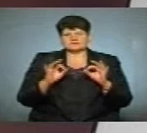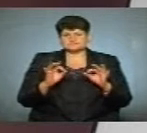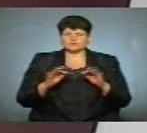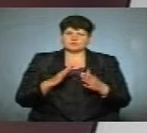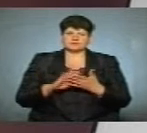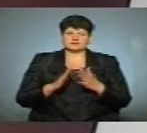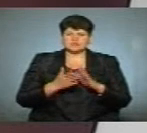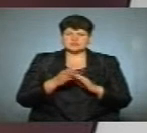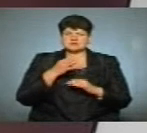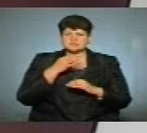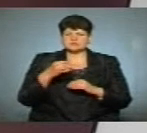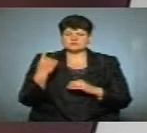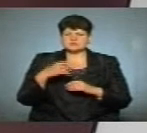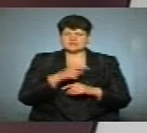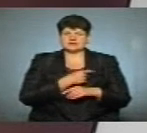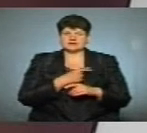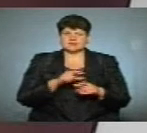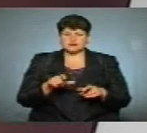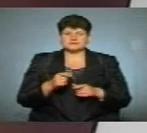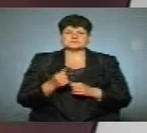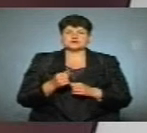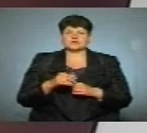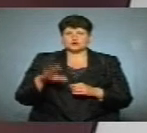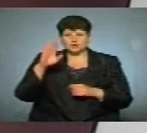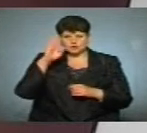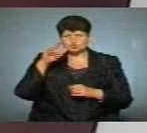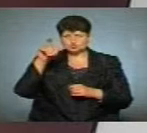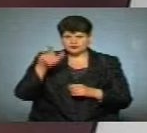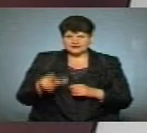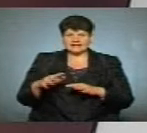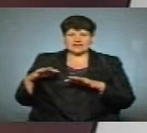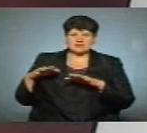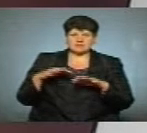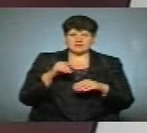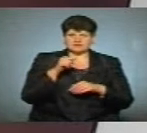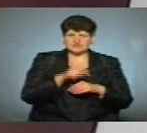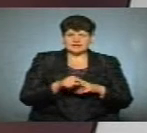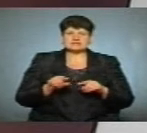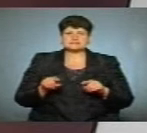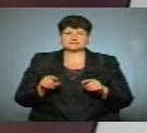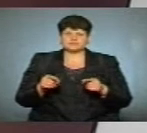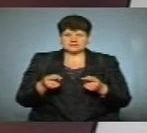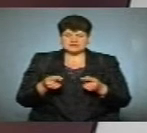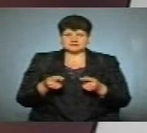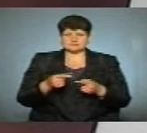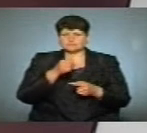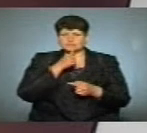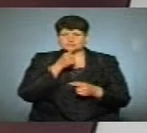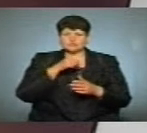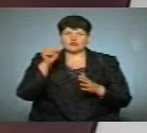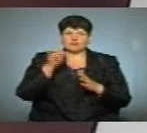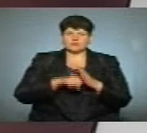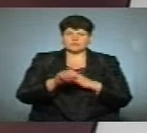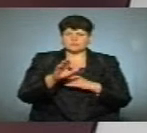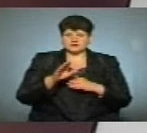Тернопільської обласної університетської лікарні Ірина Кошіль. Чоловіка, який на неї напав, поліцейські затримали за замах на вбивство, розповіла